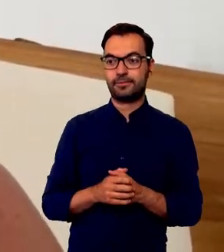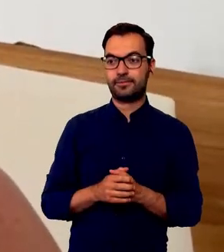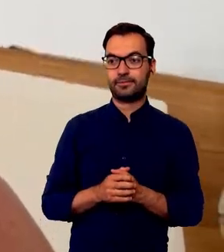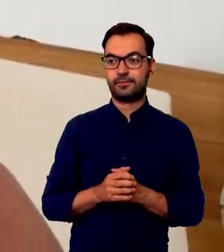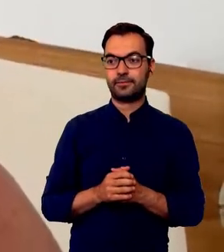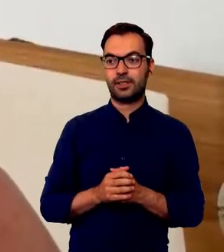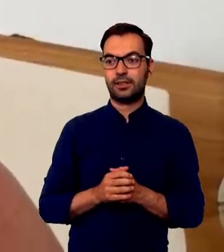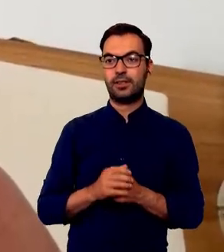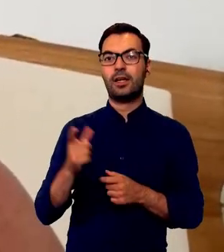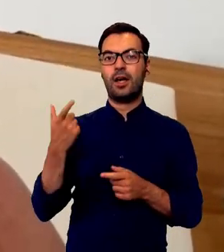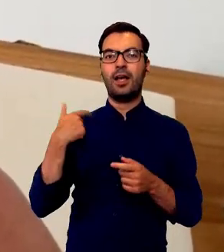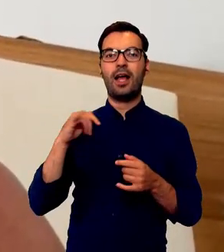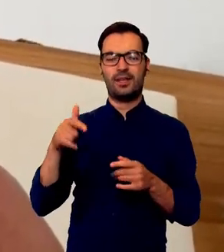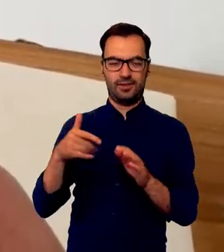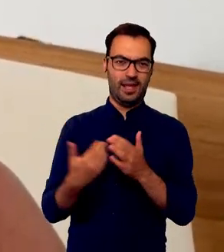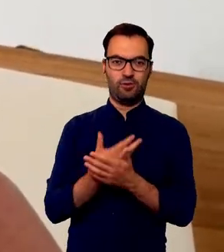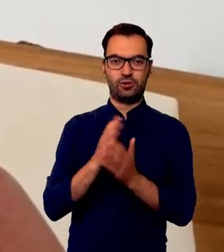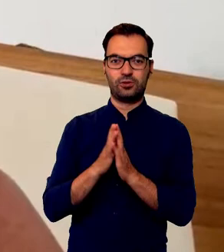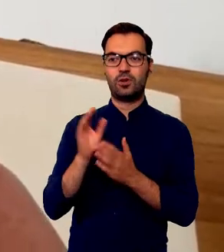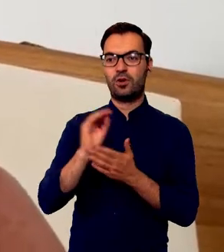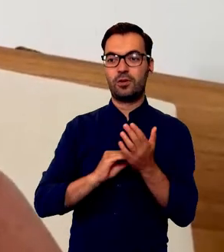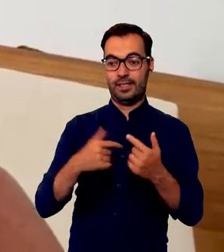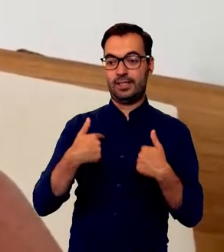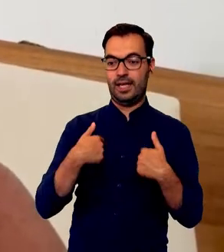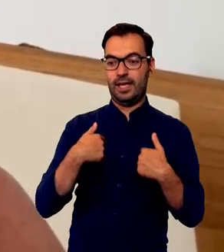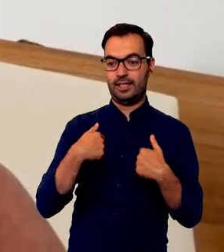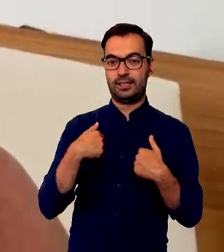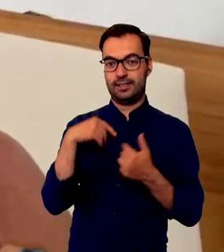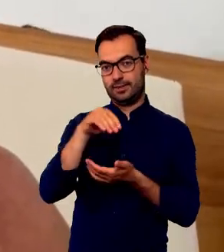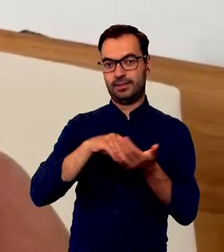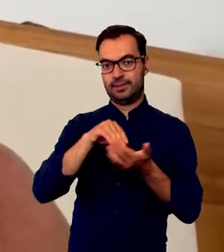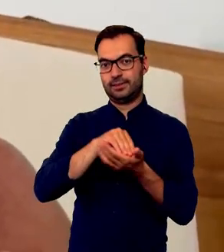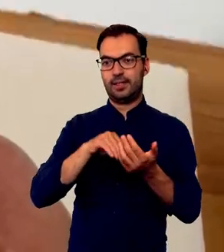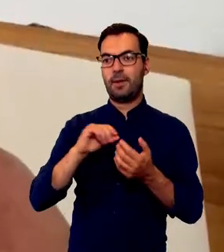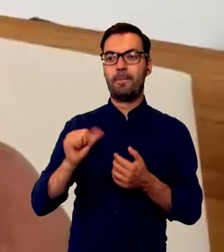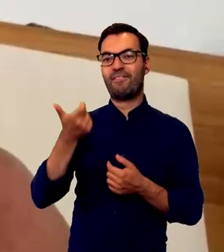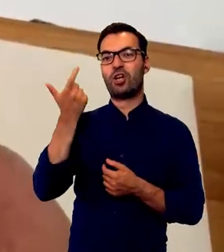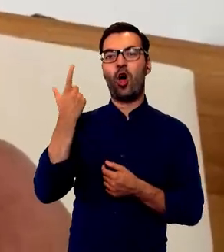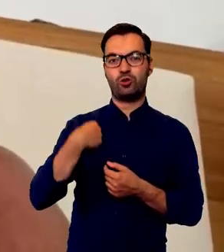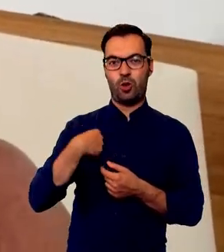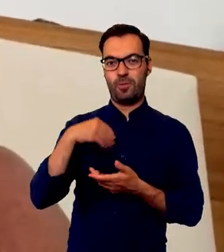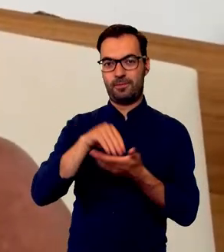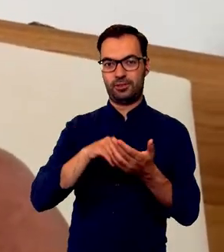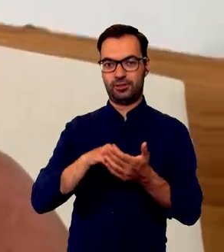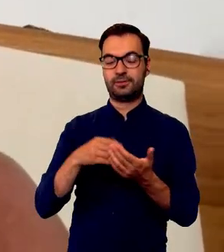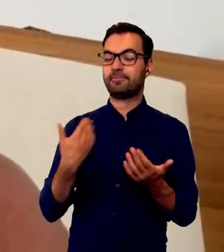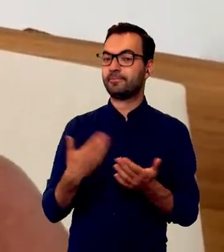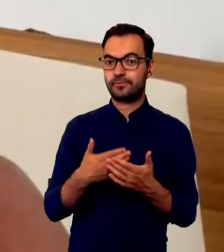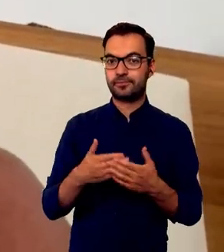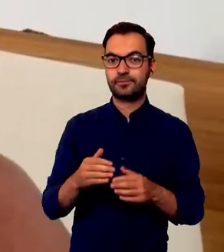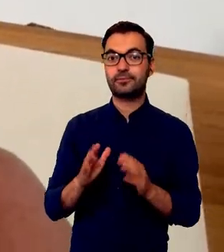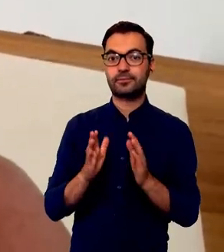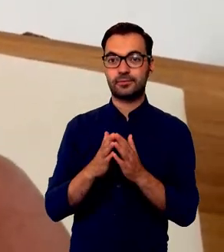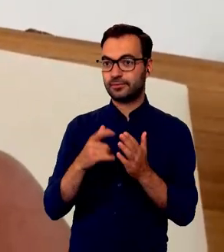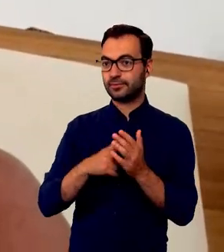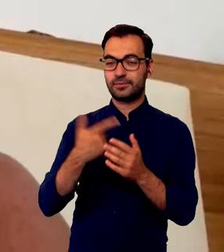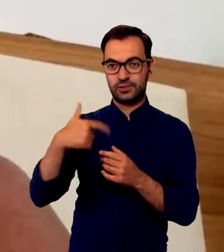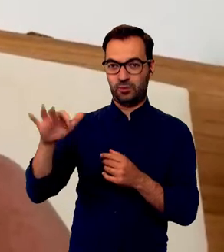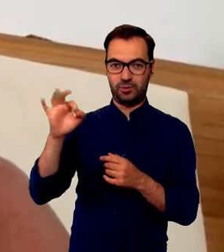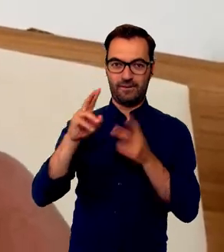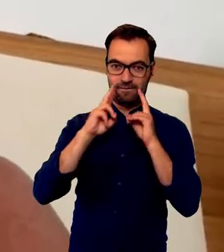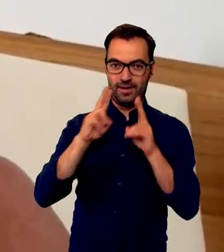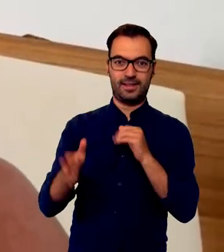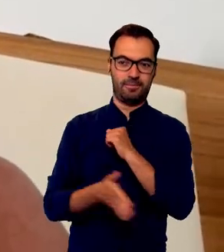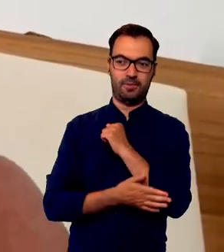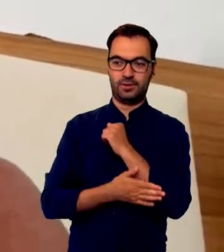powiedzieć tutaj, że jak ubieram arabskie księżniczki, piszę osobiście i piszę w pierwszej osobie, bo to jest historia oparta absolutnie na faktach.